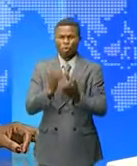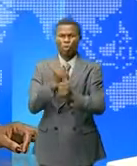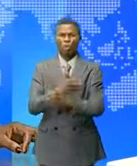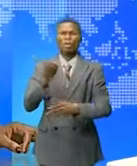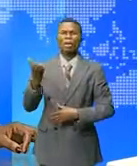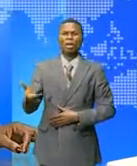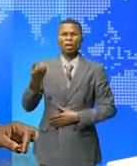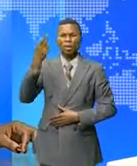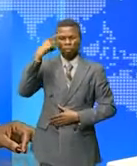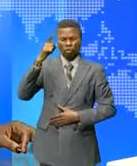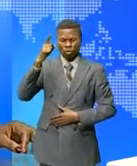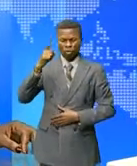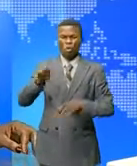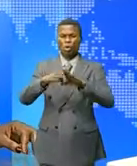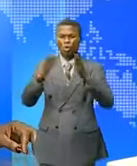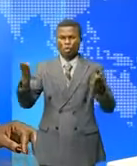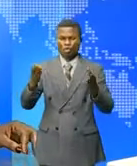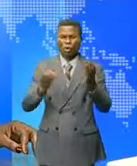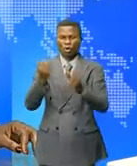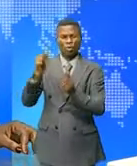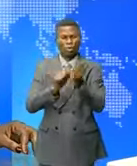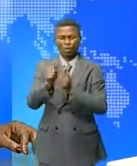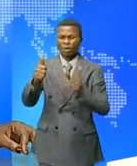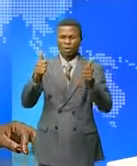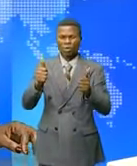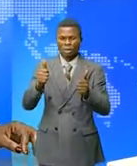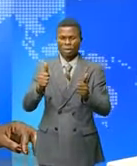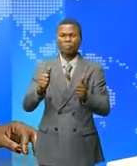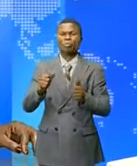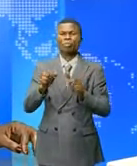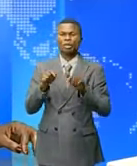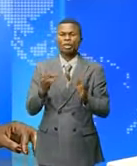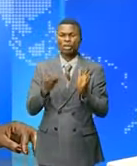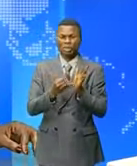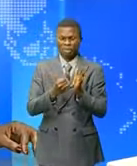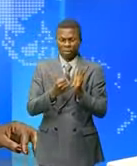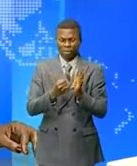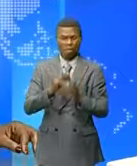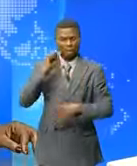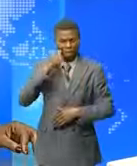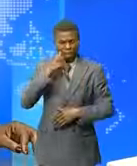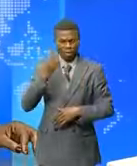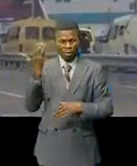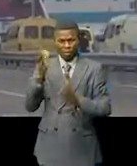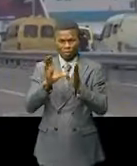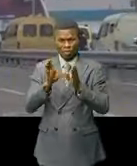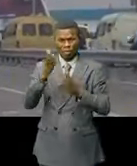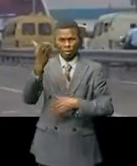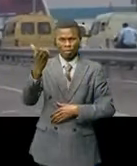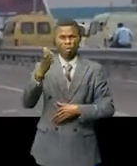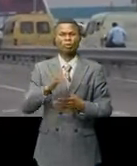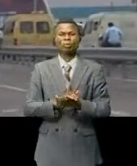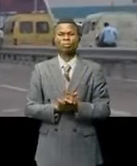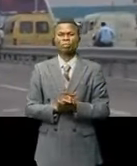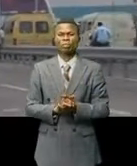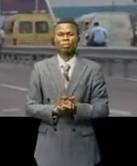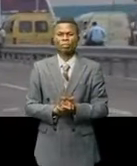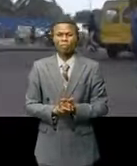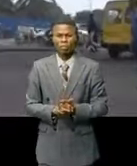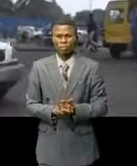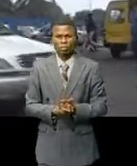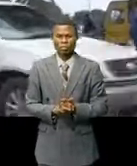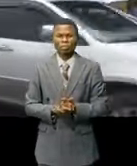marche pour l'ouverture de cet ouvrage à la circulation. Ce sera ce week-end, nous dit Erudis Kitutu. Ce n'est qu'une question d'heure.